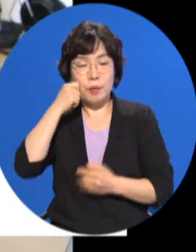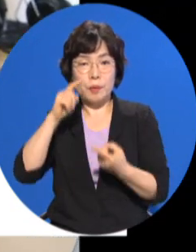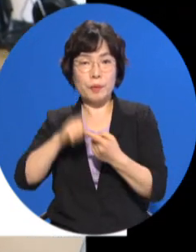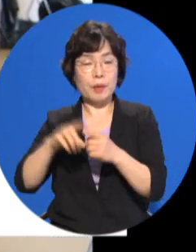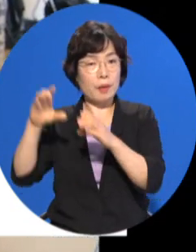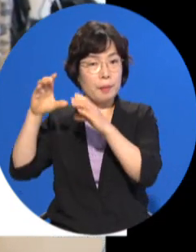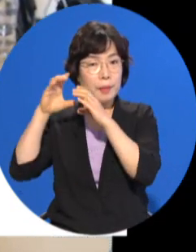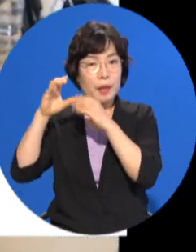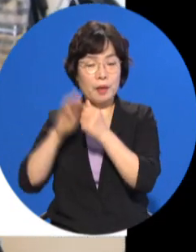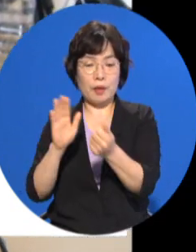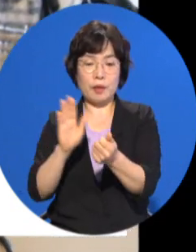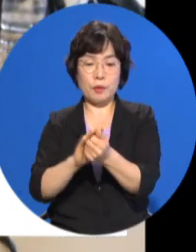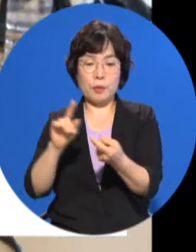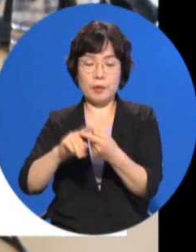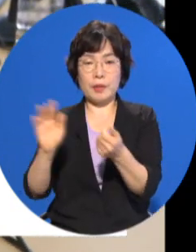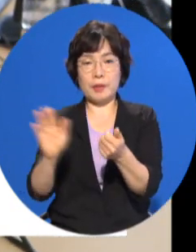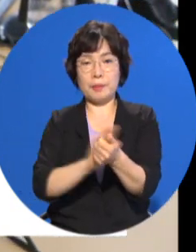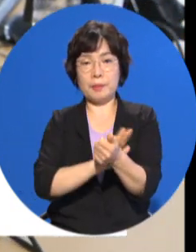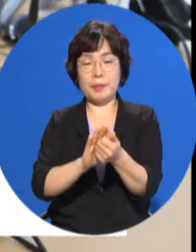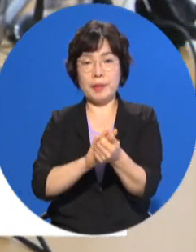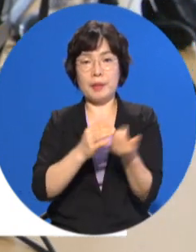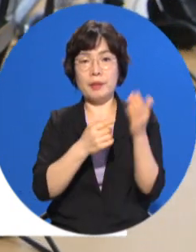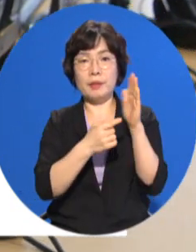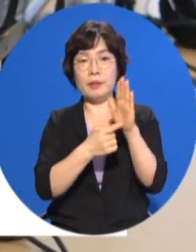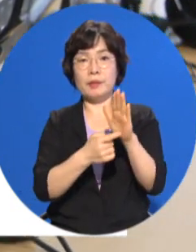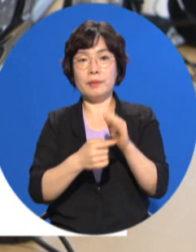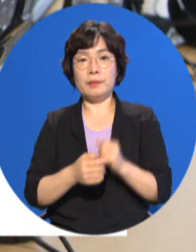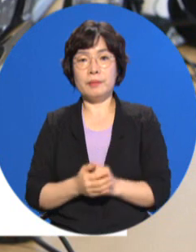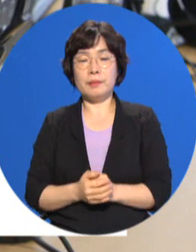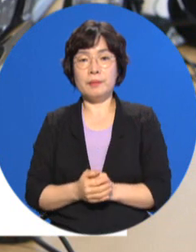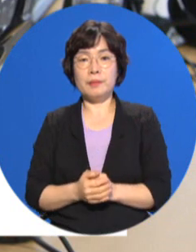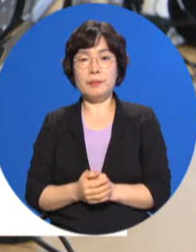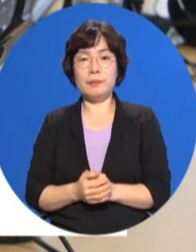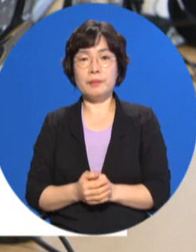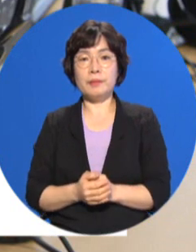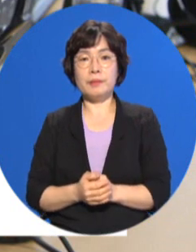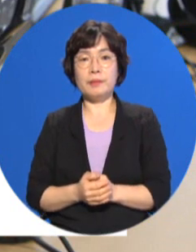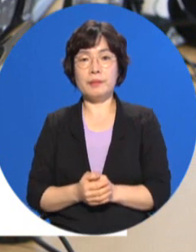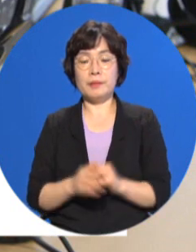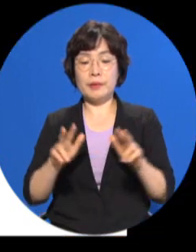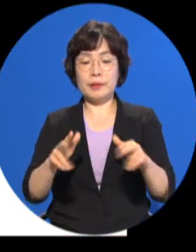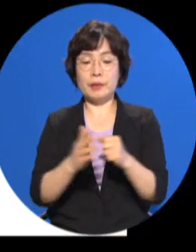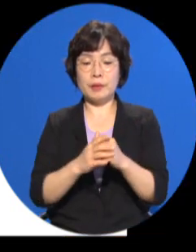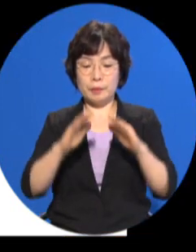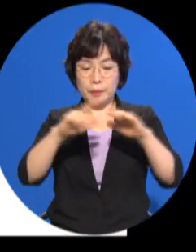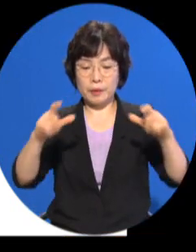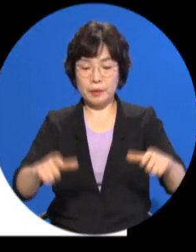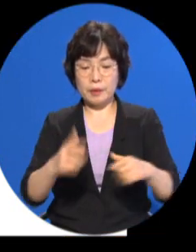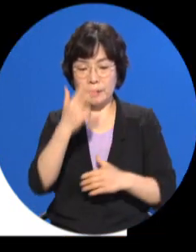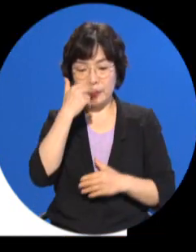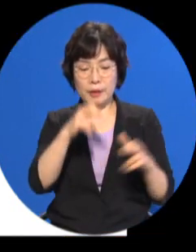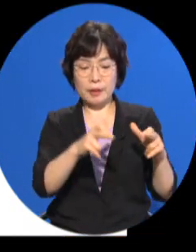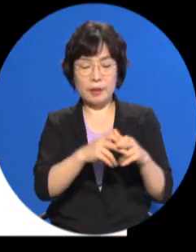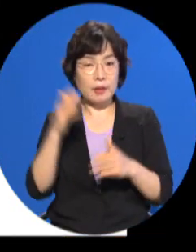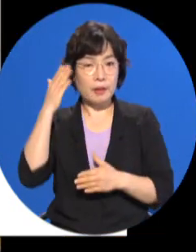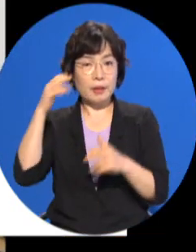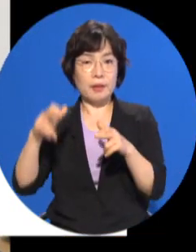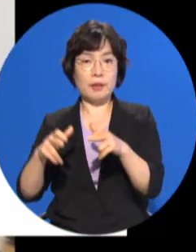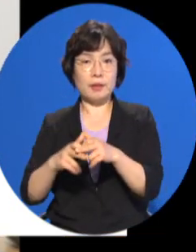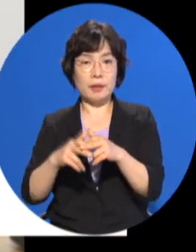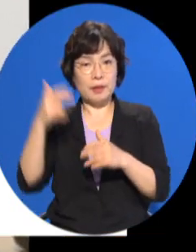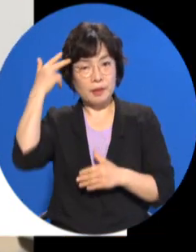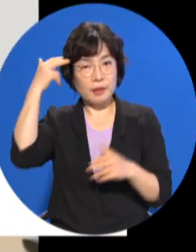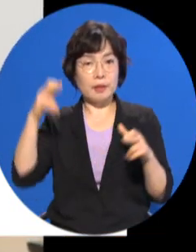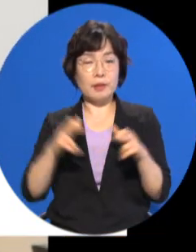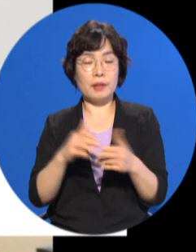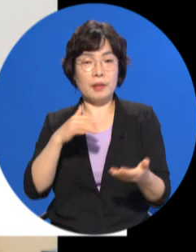청취하고 지원 상황을 살피는 시간을 가졌습니다. 도교육청에 따르면 현재 관내 시각장애와 청각장애,